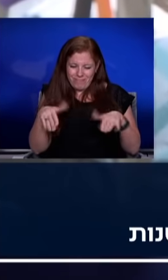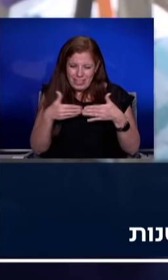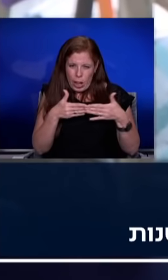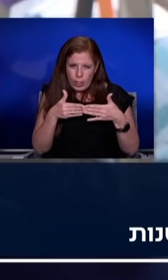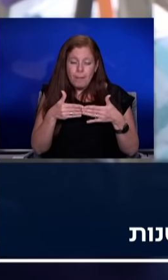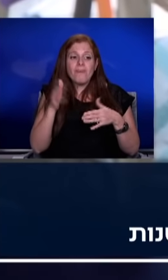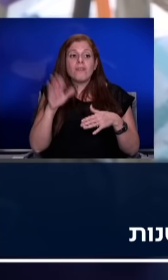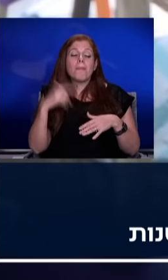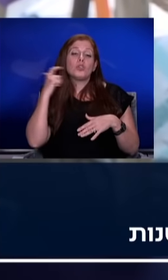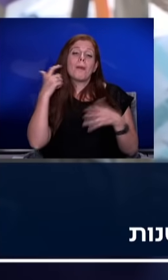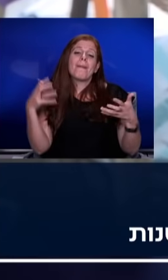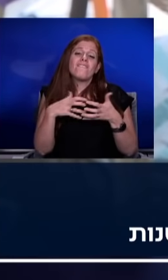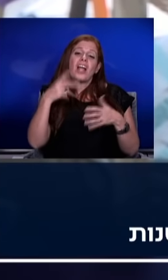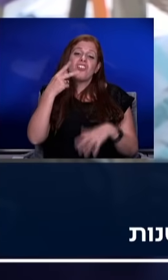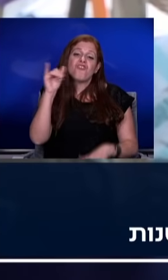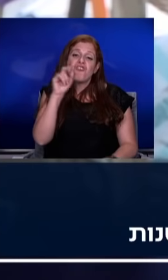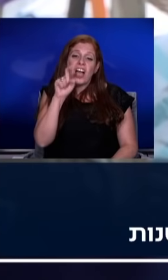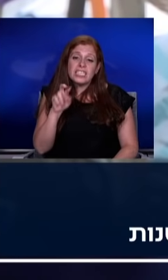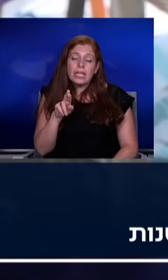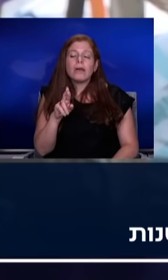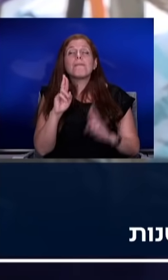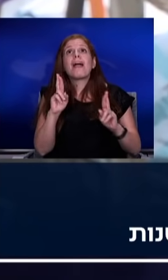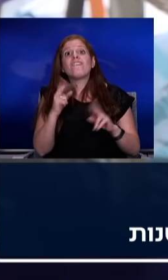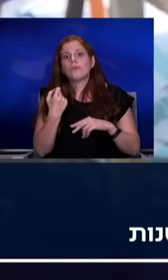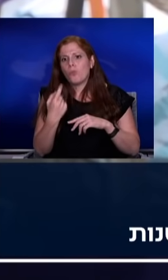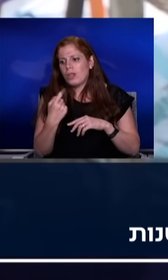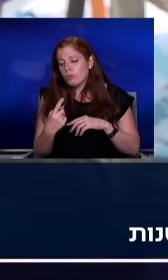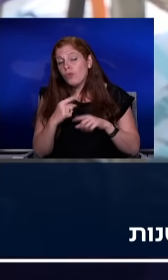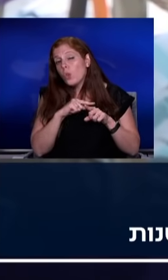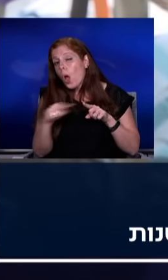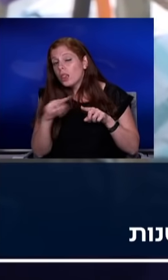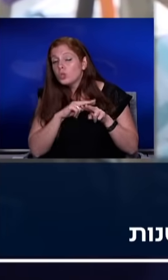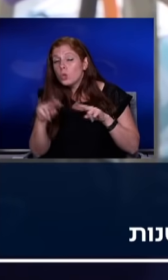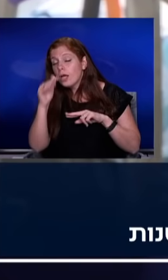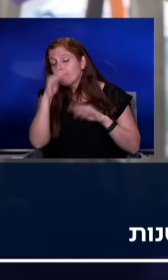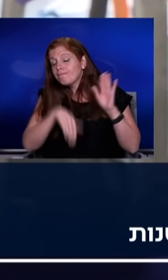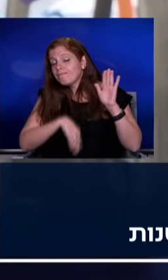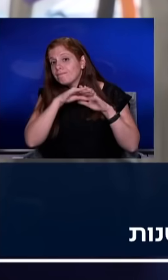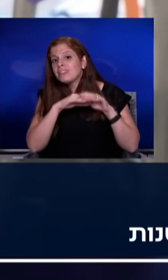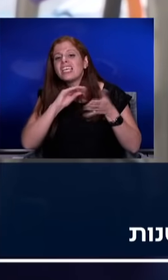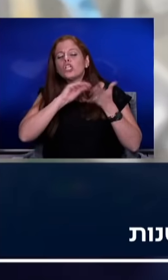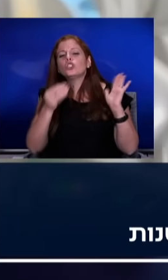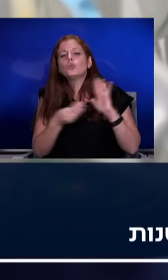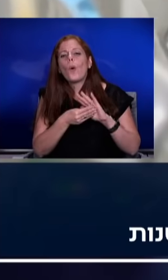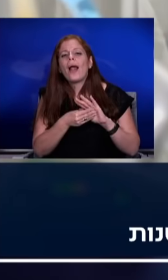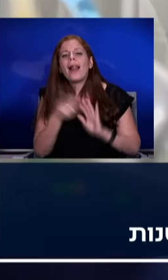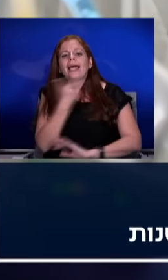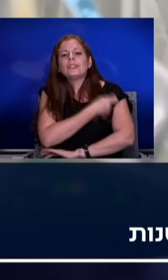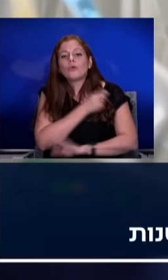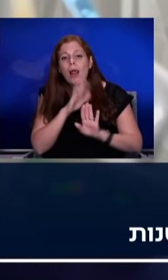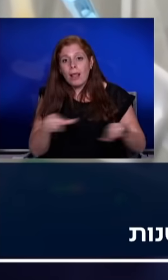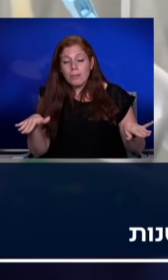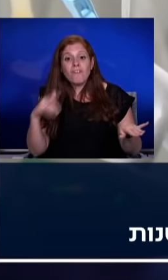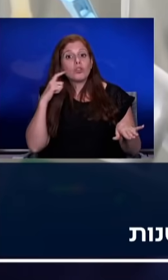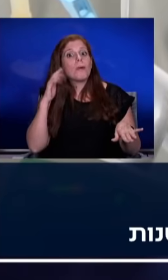מחברת פייזר, אנחנו מאוד מקווים שבעוד כמה שבועות, מקסימום חודש, חודשיים, כבר יהיה אישור של ה-FDA לחיסון של ילדים, אבל אנחנו שומעים גם